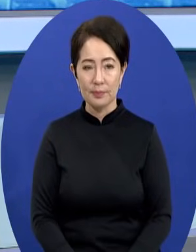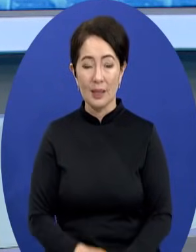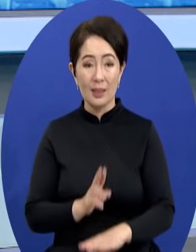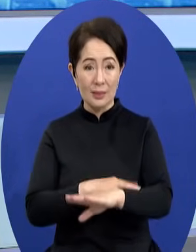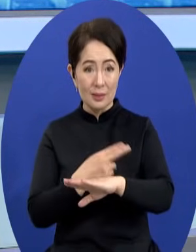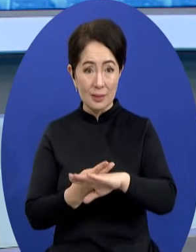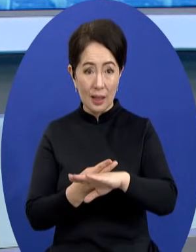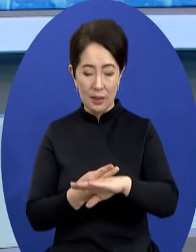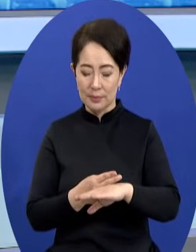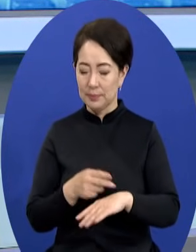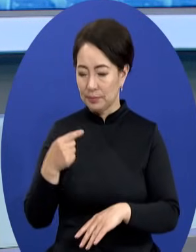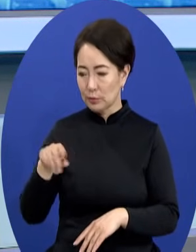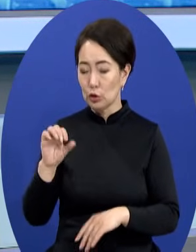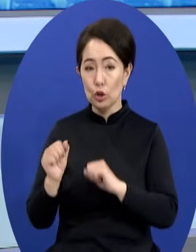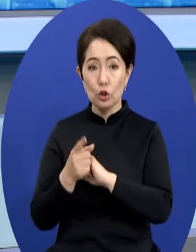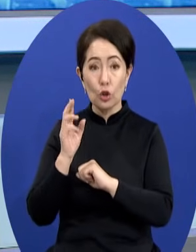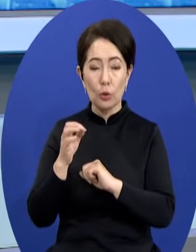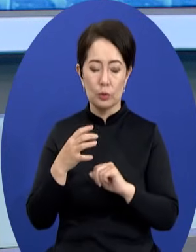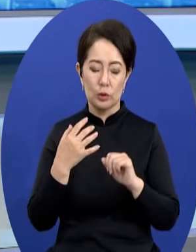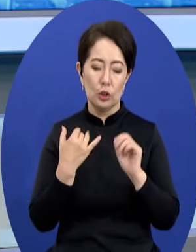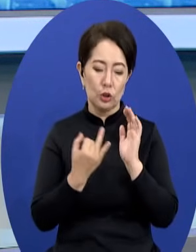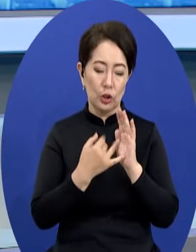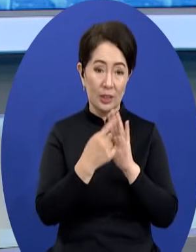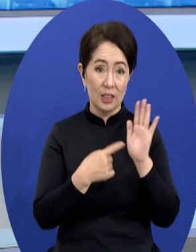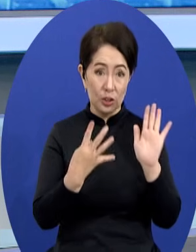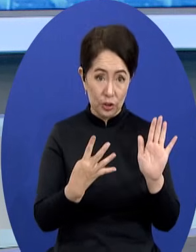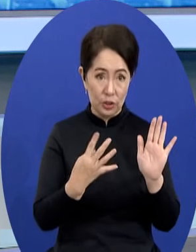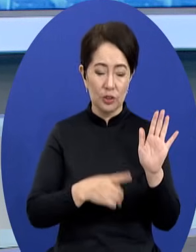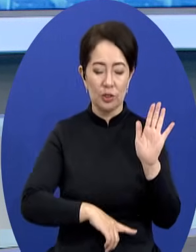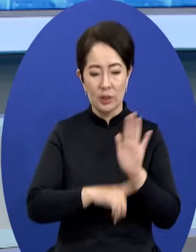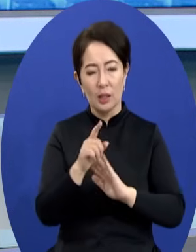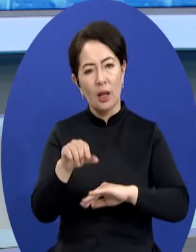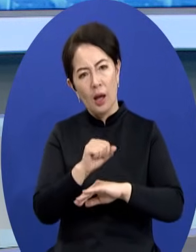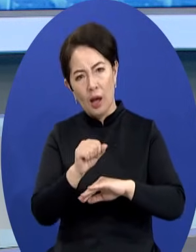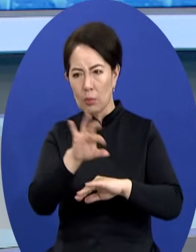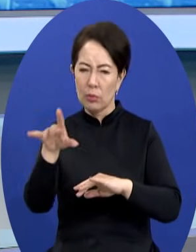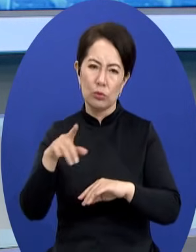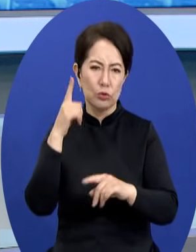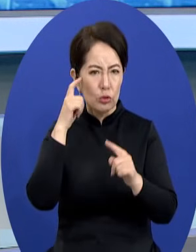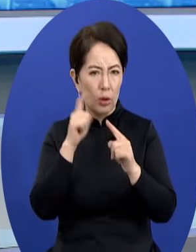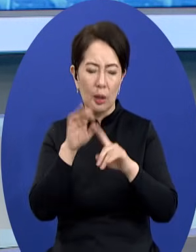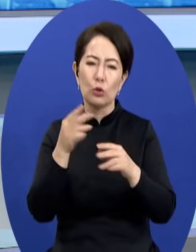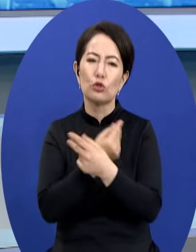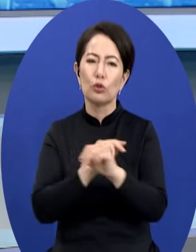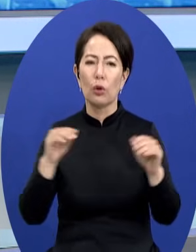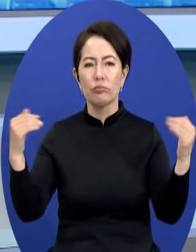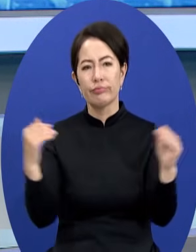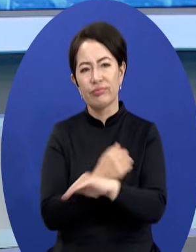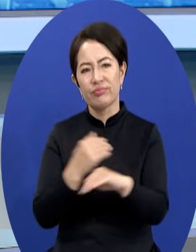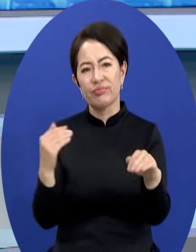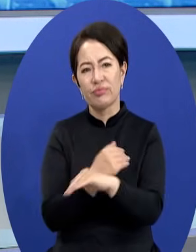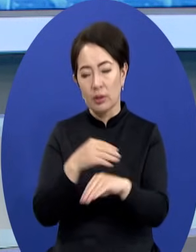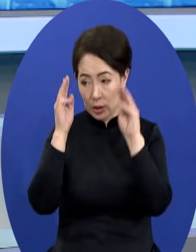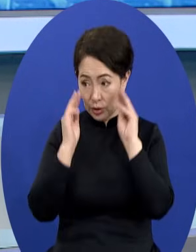Дархан Улаан аймгийн онцгой комисс энэ сарын 9-өөс эхлэн аймаг хот хоорондын зорч хөдөлгөөнийг ямар нэг зориг харьяалал харгалзахгүй чөлөөтэй нэвтрэх шийдвэрийг